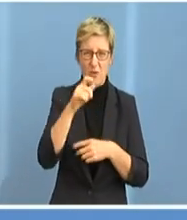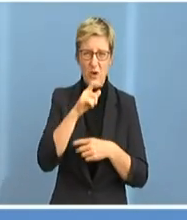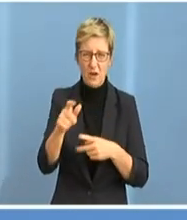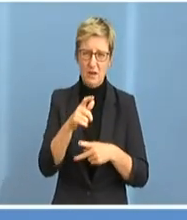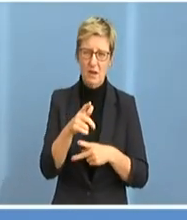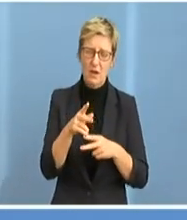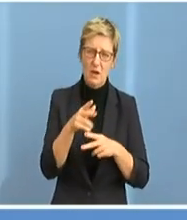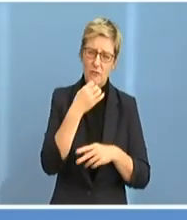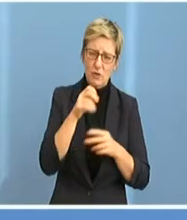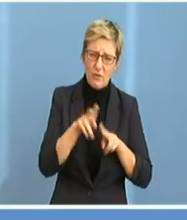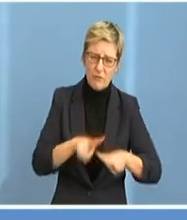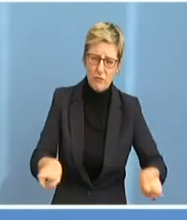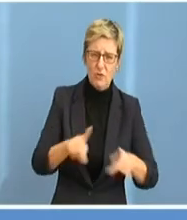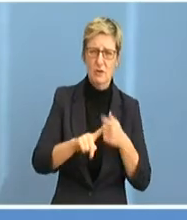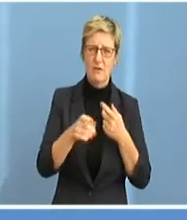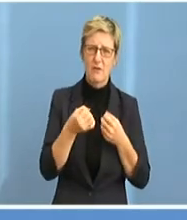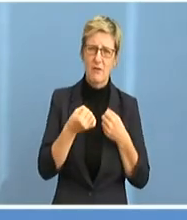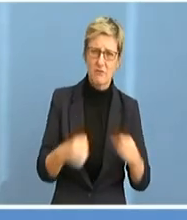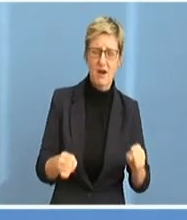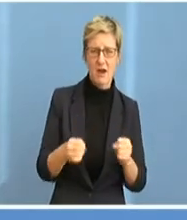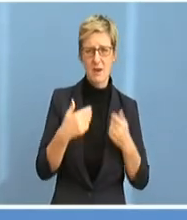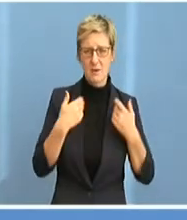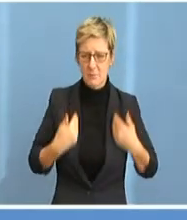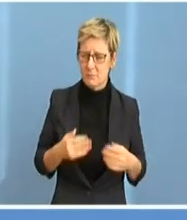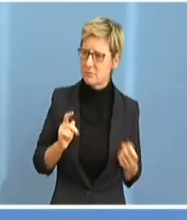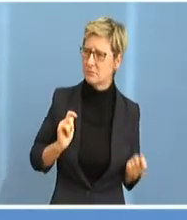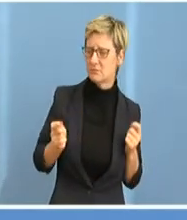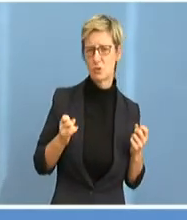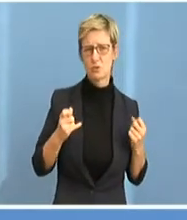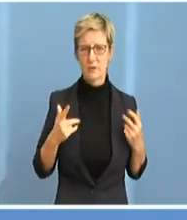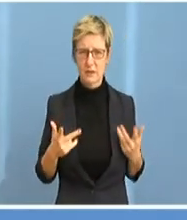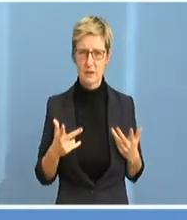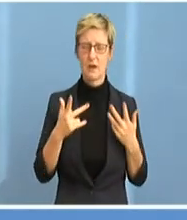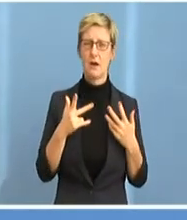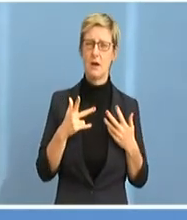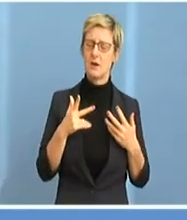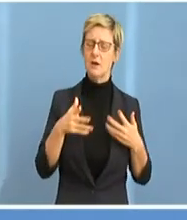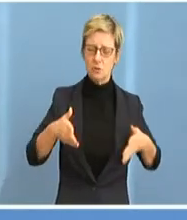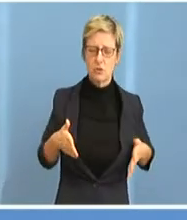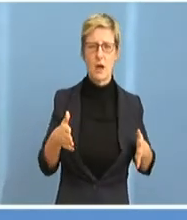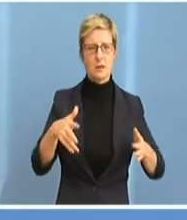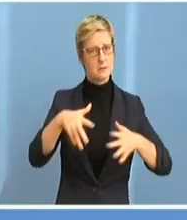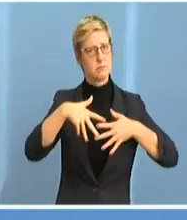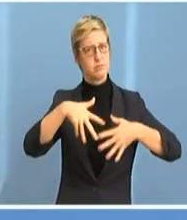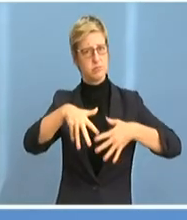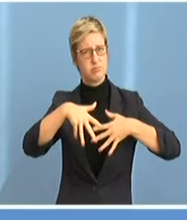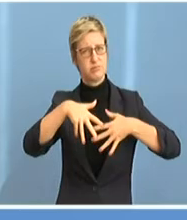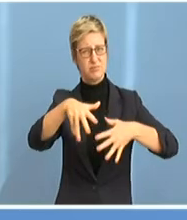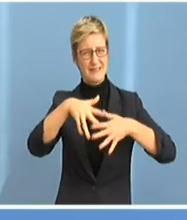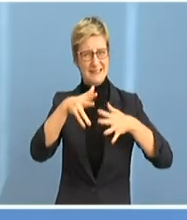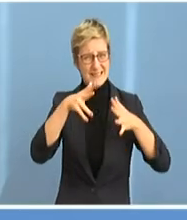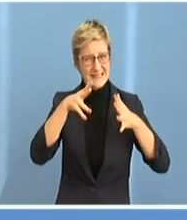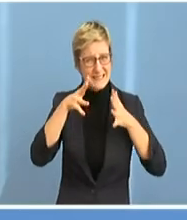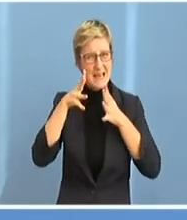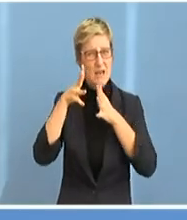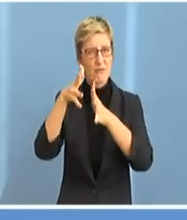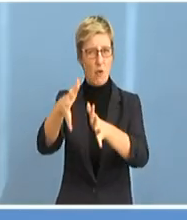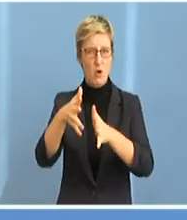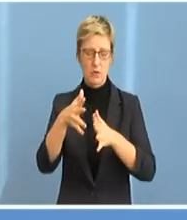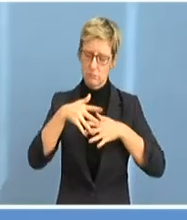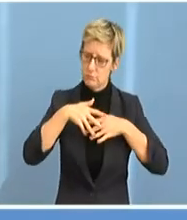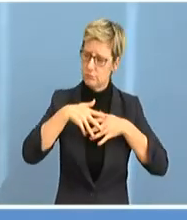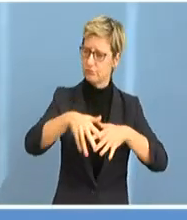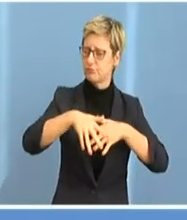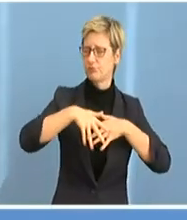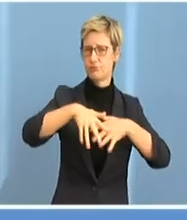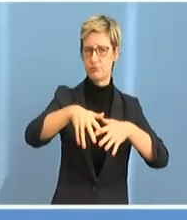politischer Veränderung wieder Hunderttausende auf die Straße gebracht. Und das ist das 10. Wochenende in Folge, an dem die Menschen friedlich